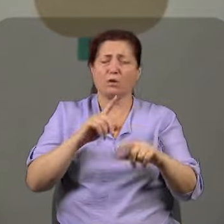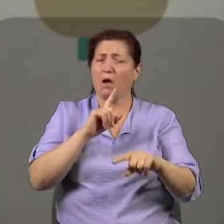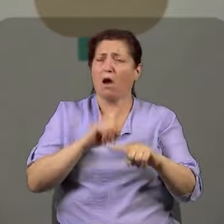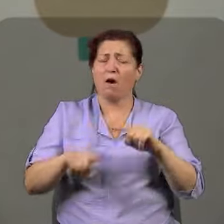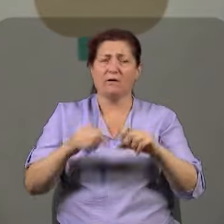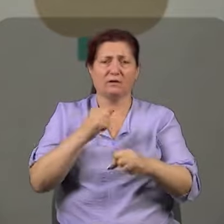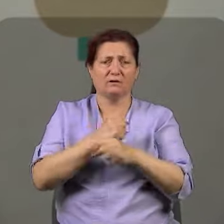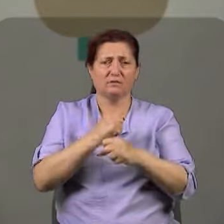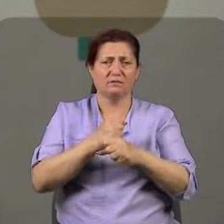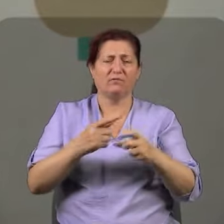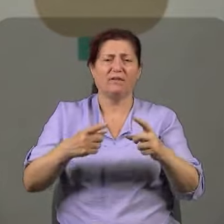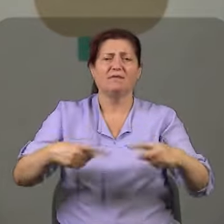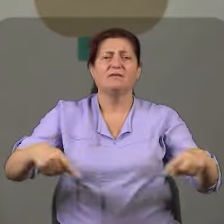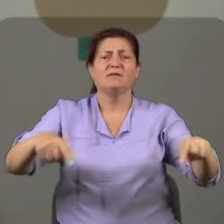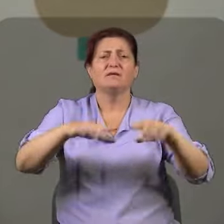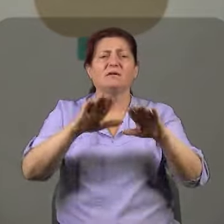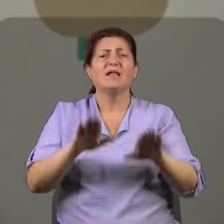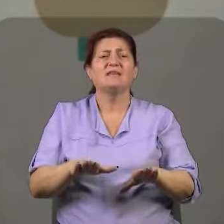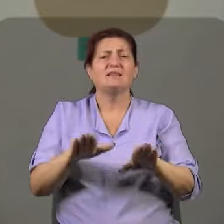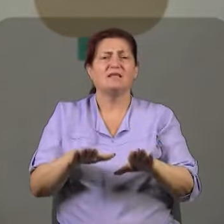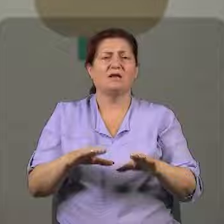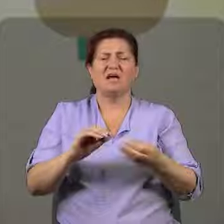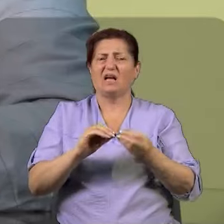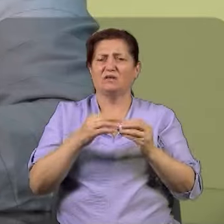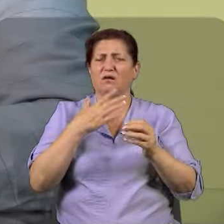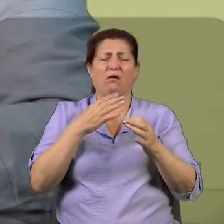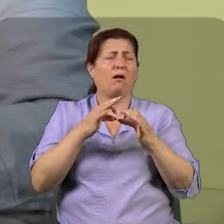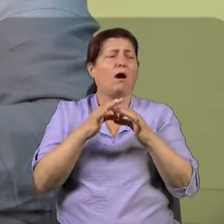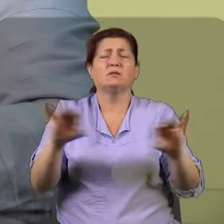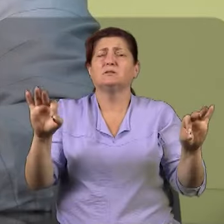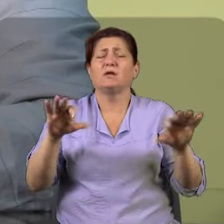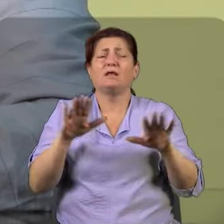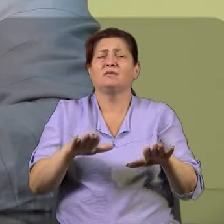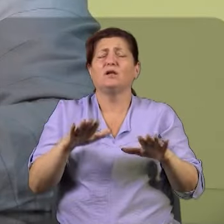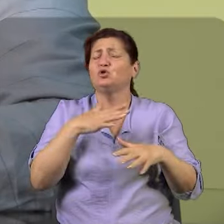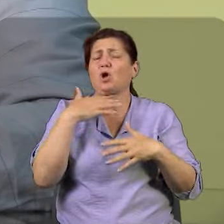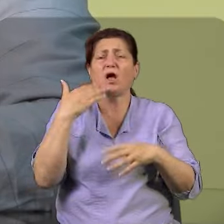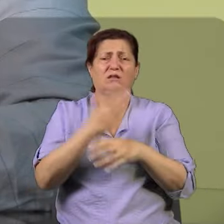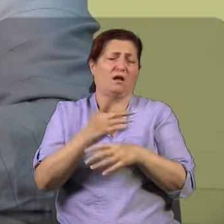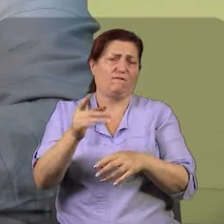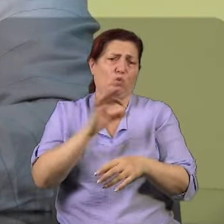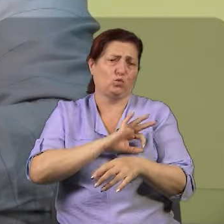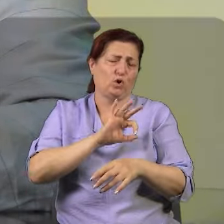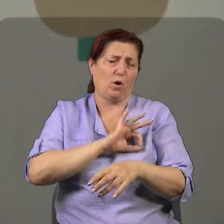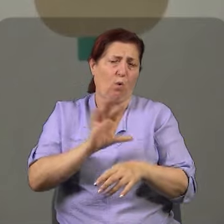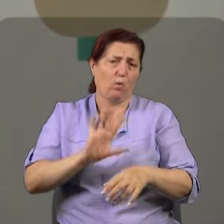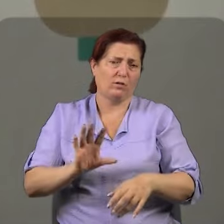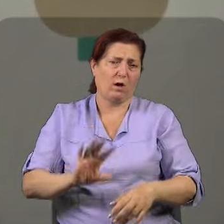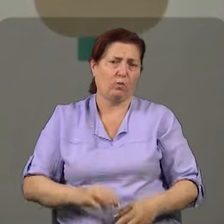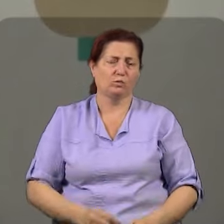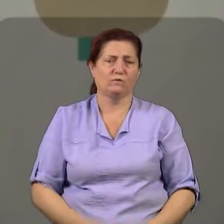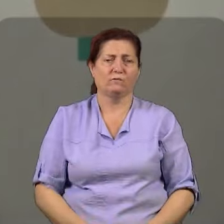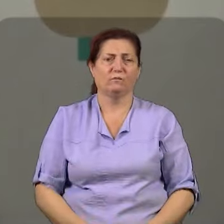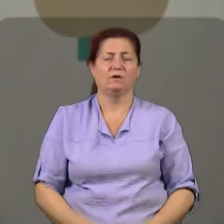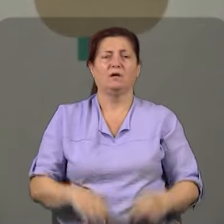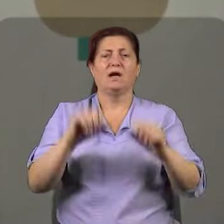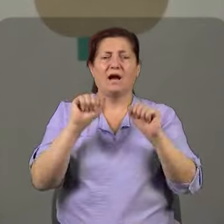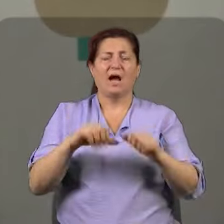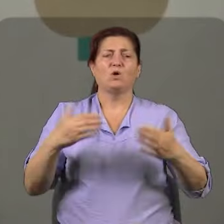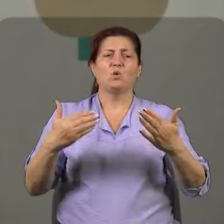տարածքի խնդիր հավանաբար իրականում չունենք, այնքան ազատ տարածքներ կան, որ ասենք չեն օգտագործվում, Հա, կարելի է նոր իրավաբանական